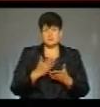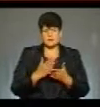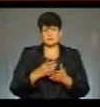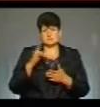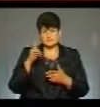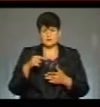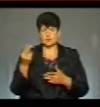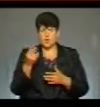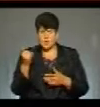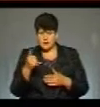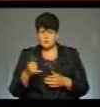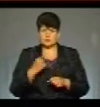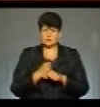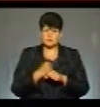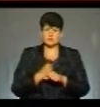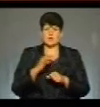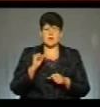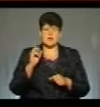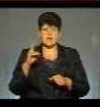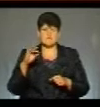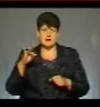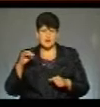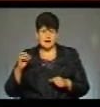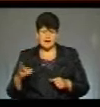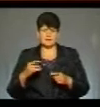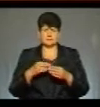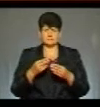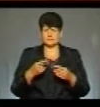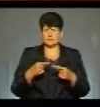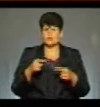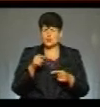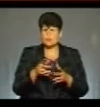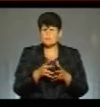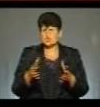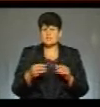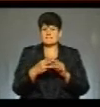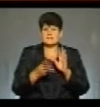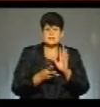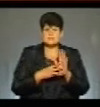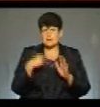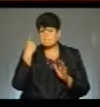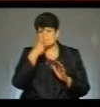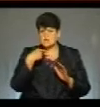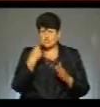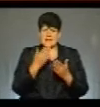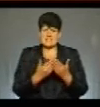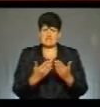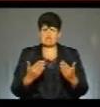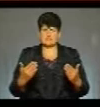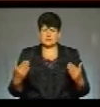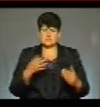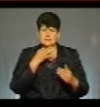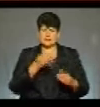та олійного живопису, працює у жанрах портрету, натюрморту і пейзажу. У нього понад 18 персональних виставок, повідомила